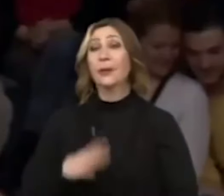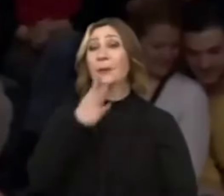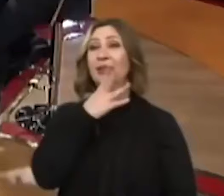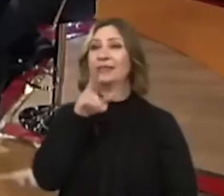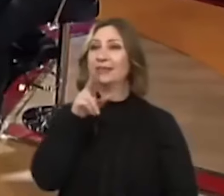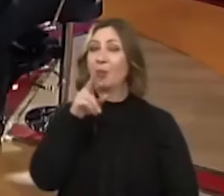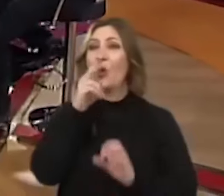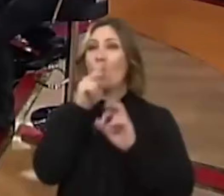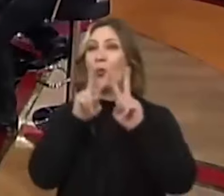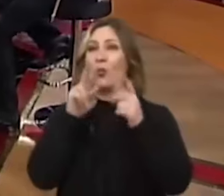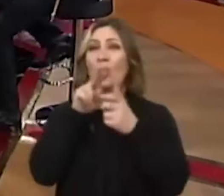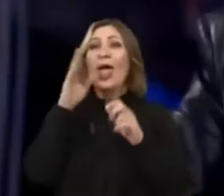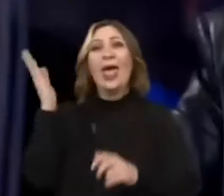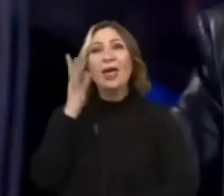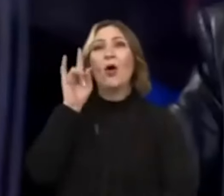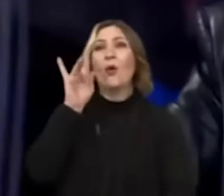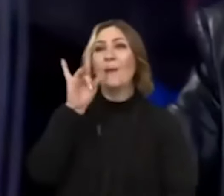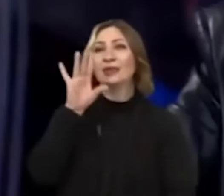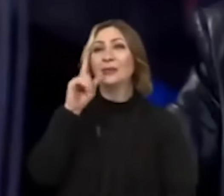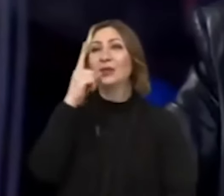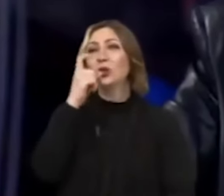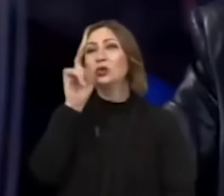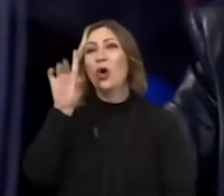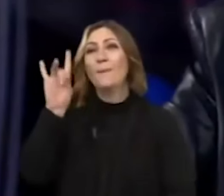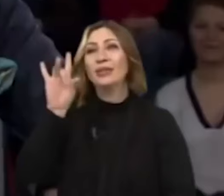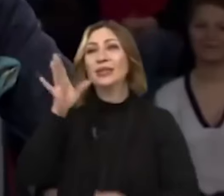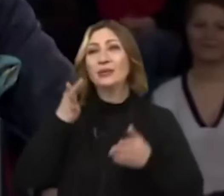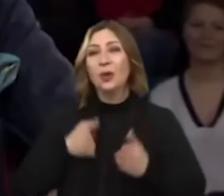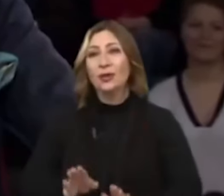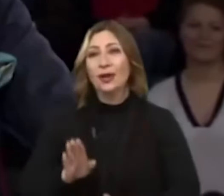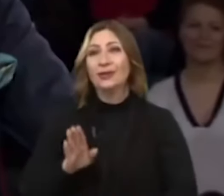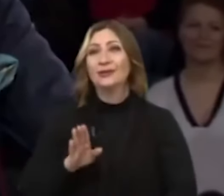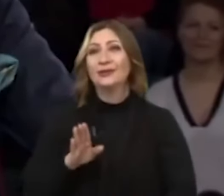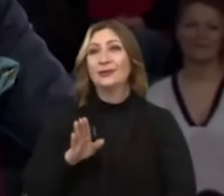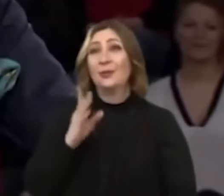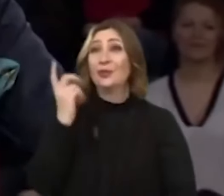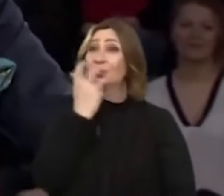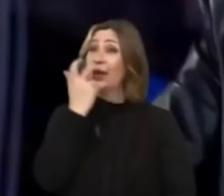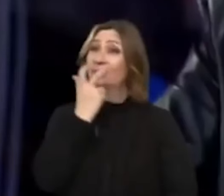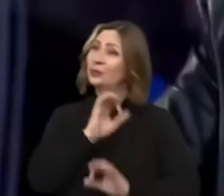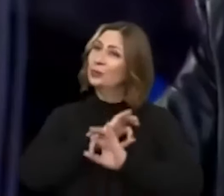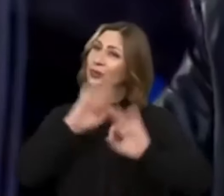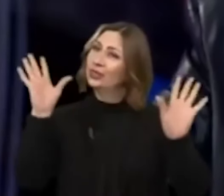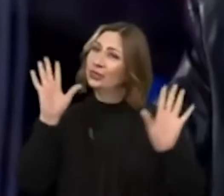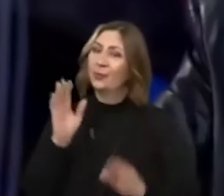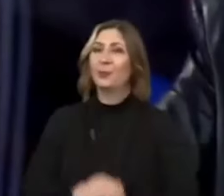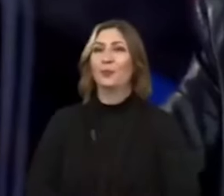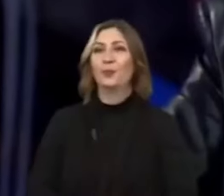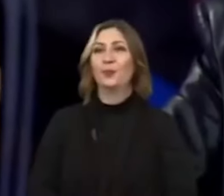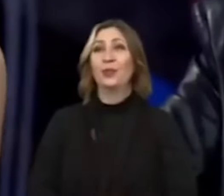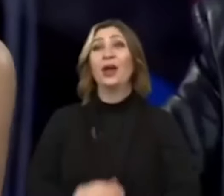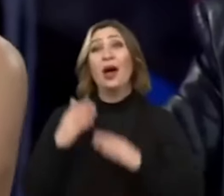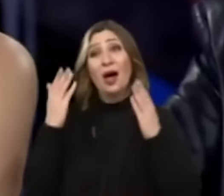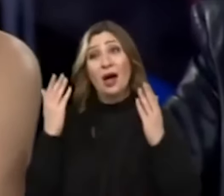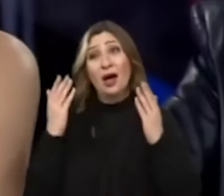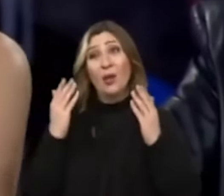Bildiğiniz gibi Ömür Gedik'in Hey 15'li, yani 1915'te doğanlar. Çok güzel ve şarkı ama ya. Çok güzel. Muhteşem çok güzel şarkı.